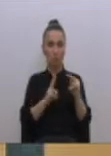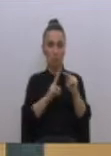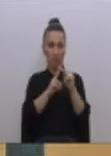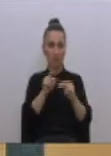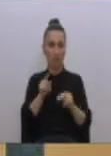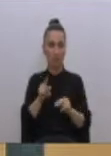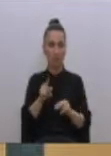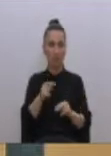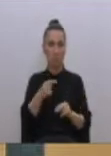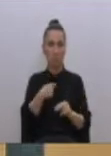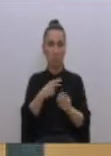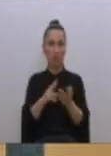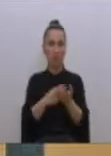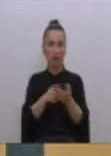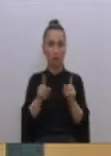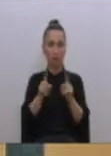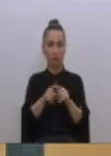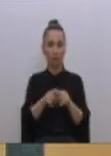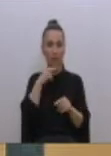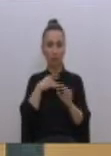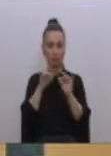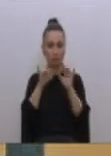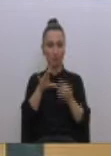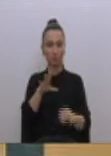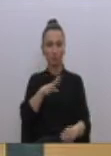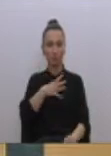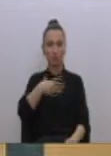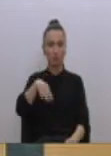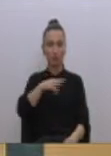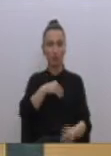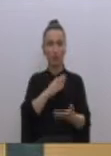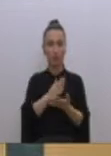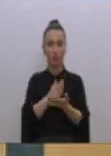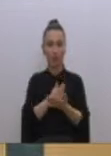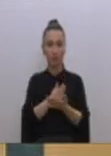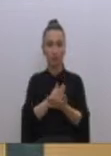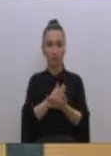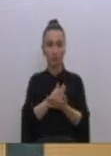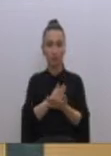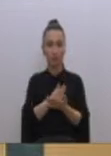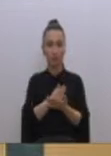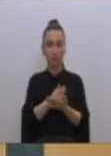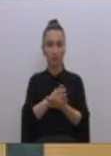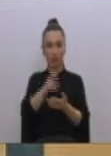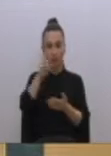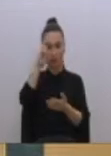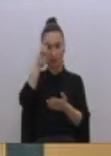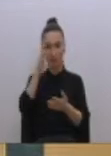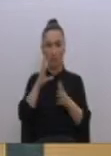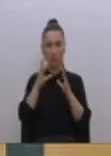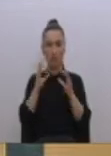მე ანგარიშიც გავამახვილა ყურადღება მაგრამ ჩვენ გვაქვს საჯარო სამართლის